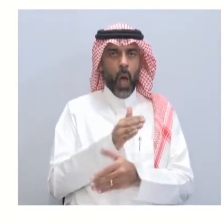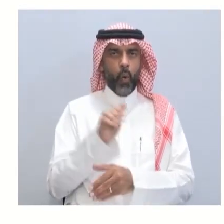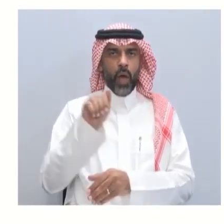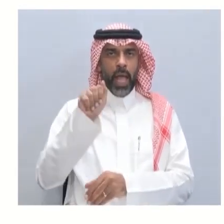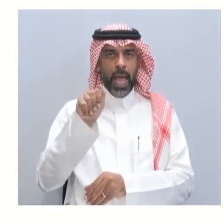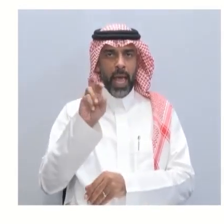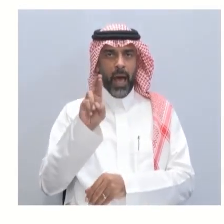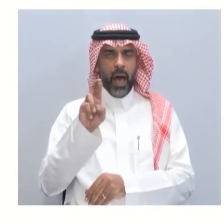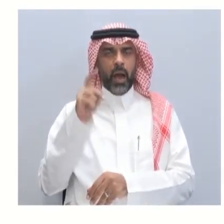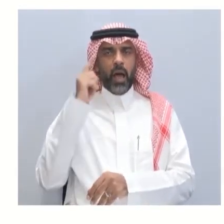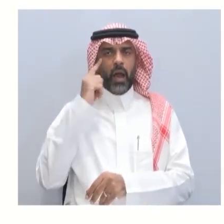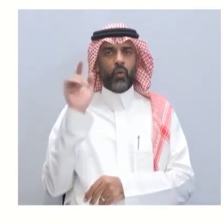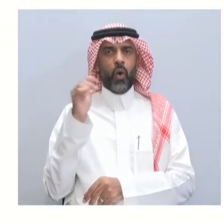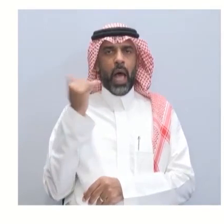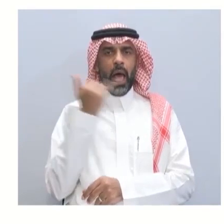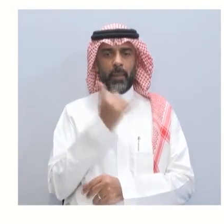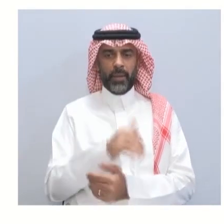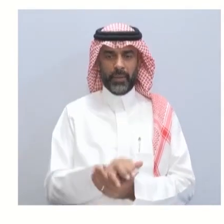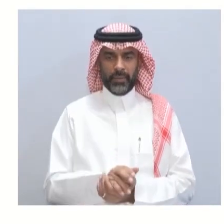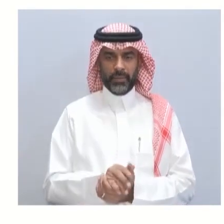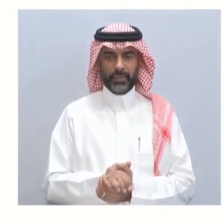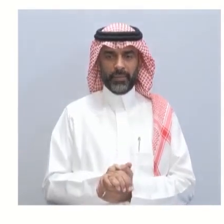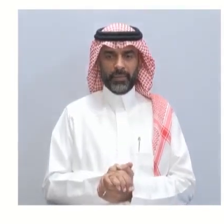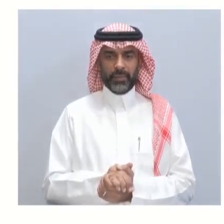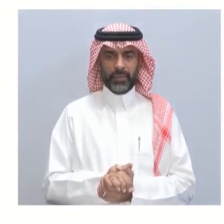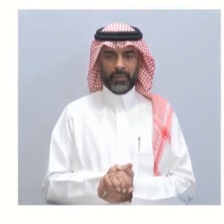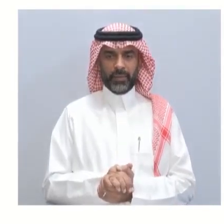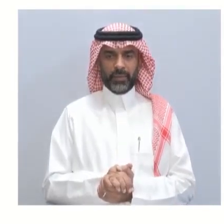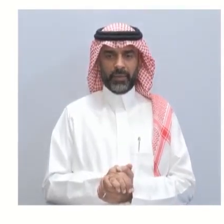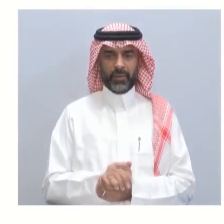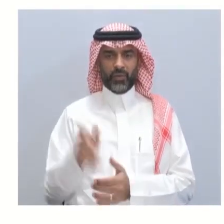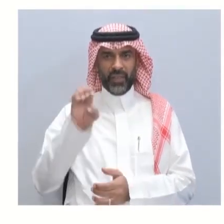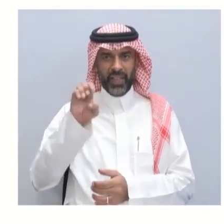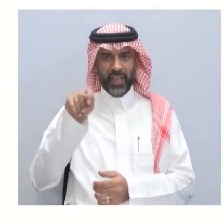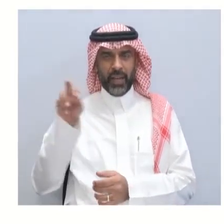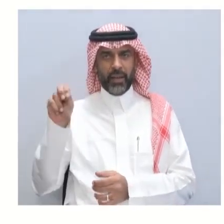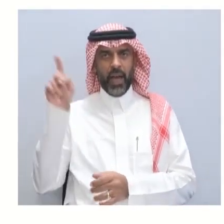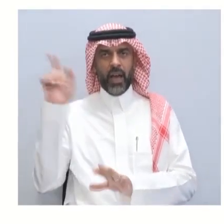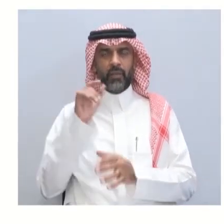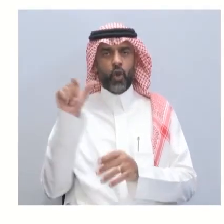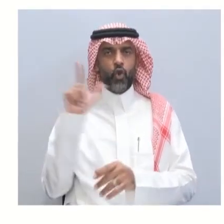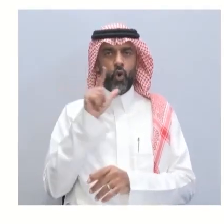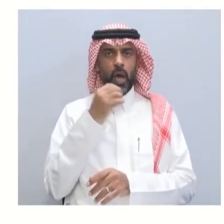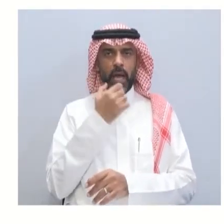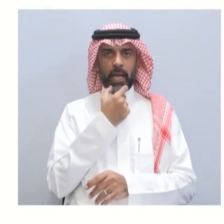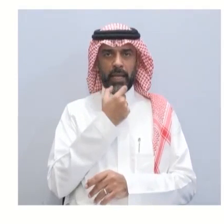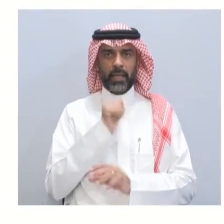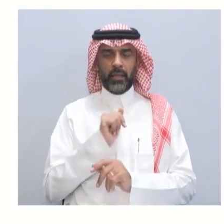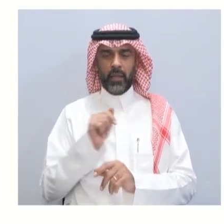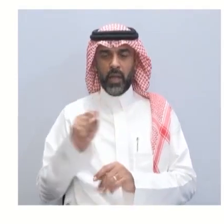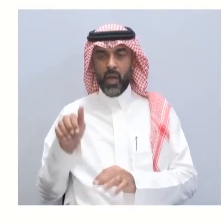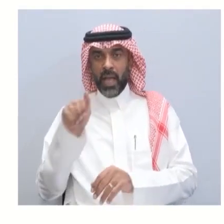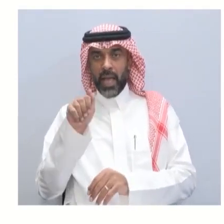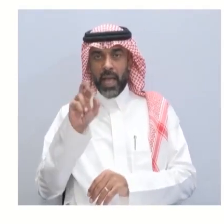والسترين الفارغ هذا نقوم باضافته هنا ونضع انجلش وعارك لتحديد اللغه